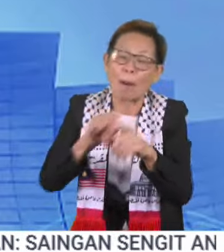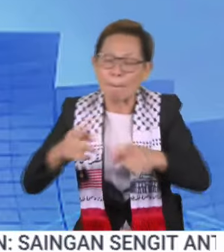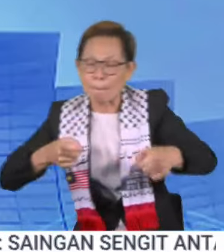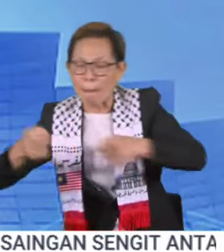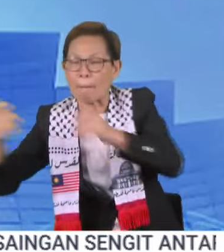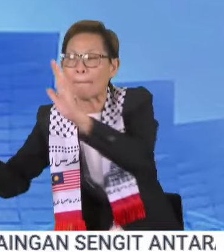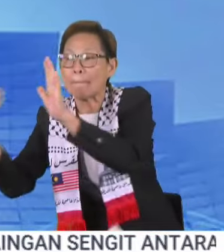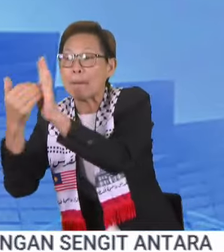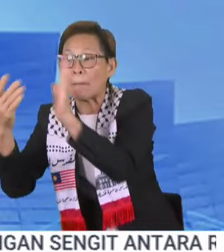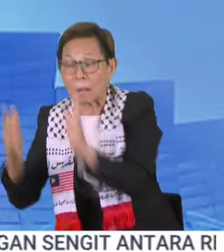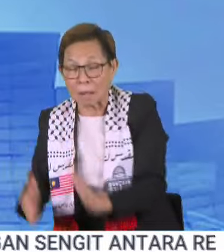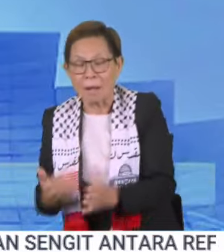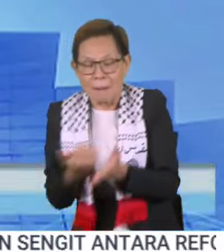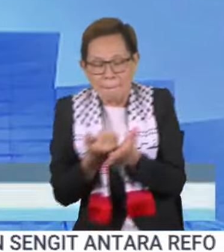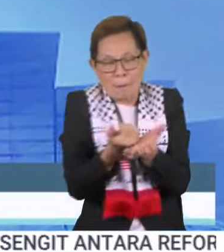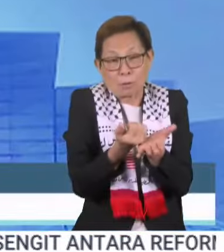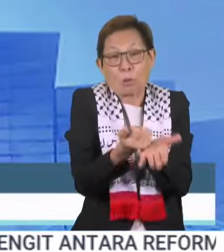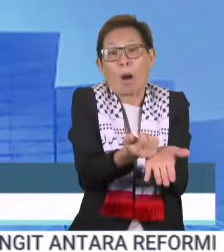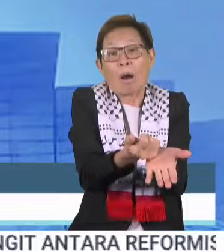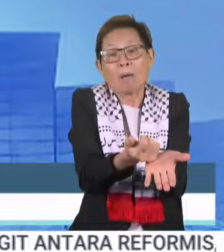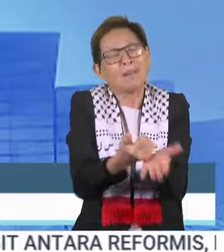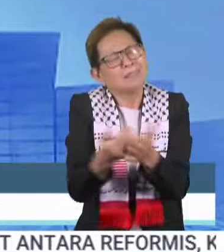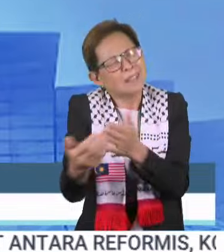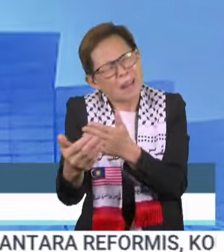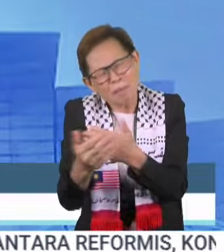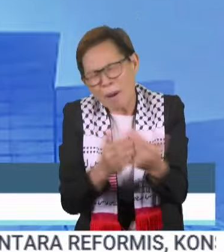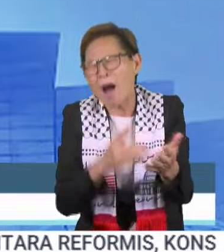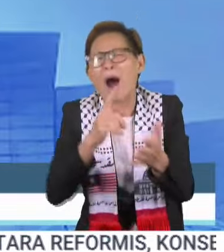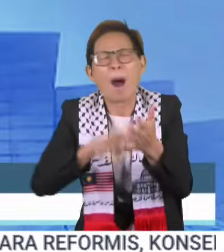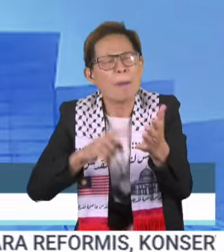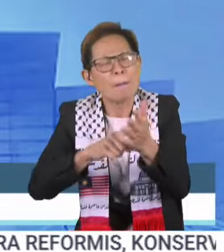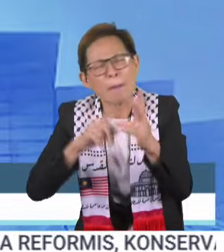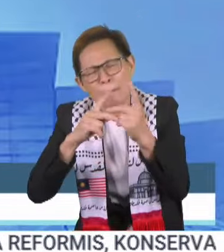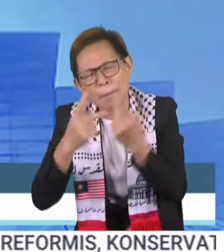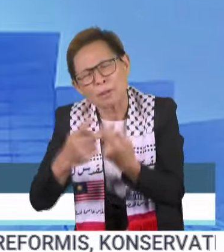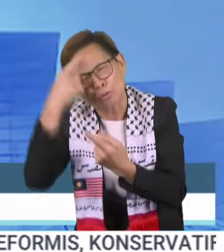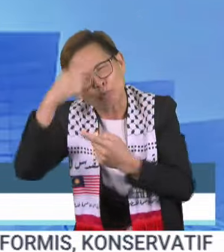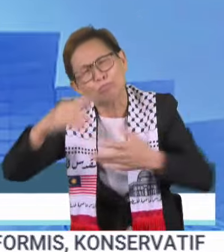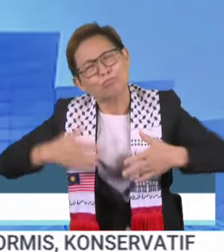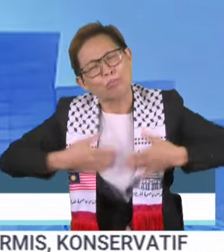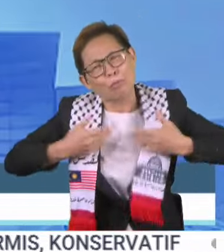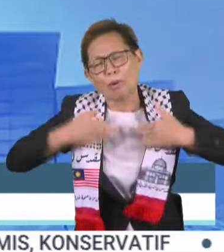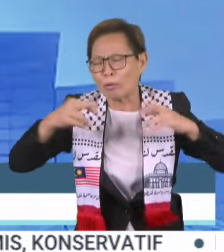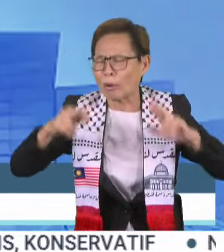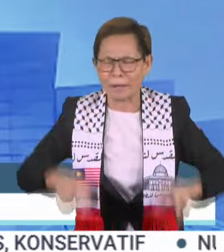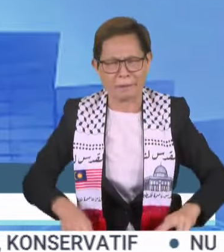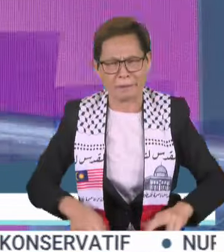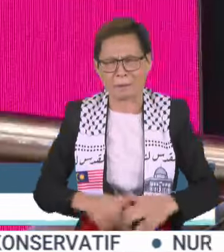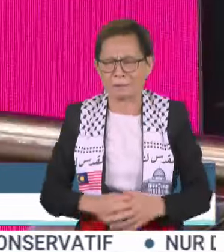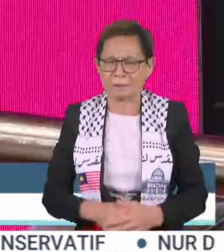ditadbir pembangkang. Bantuan akan disalur tanpa mengira parti politik demi kesejahteraan rakyat.